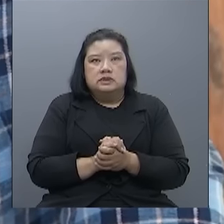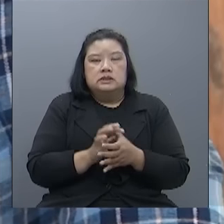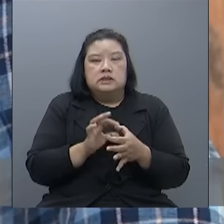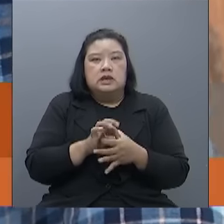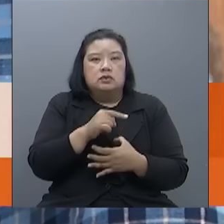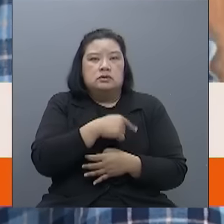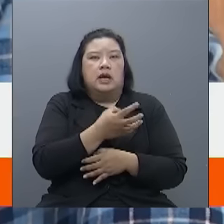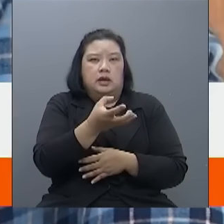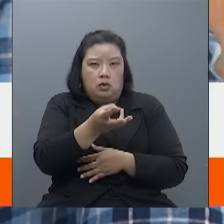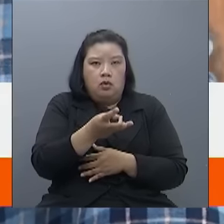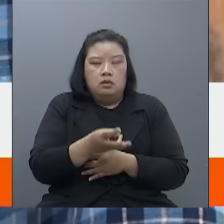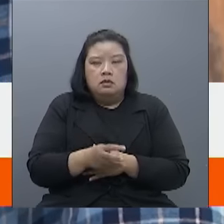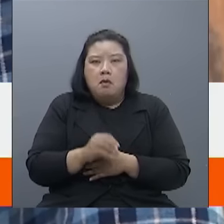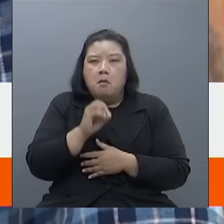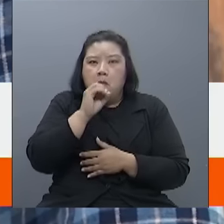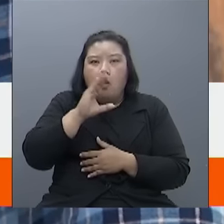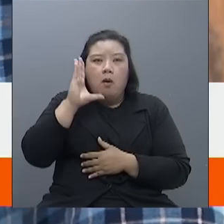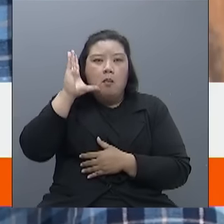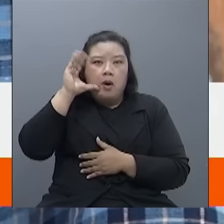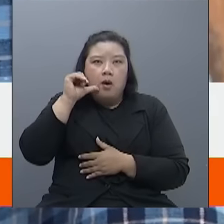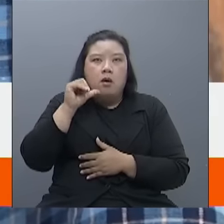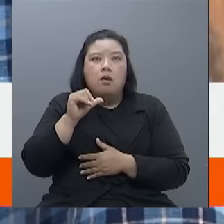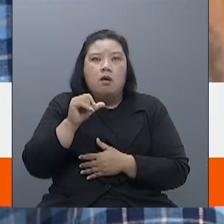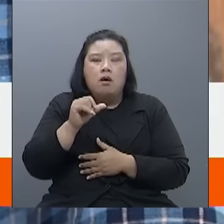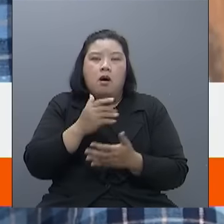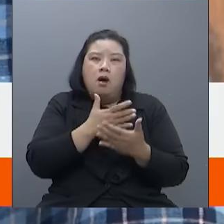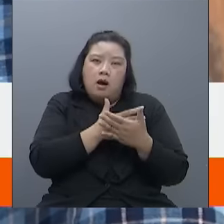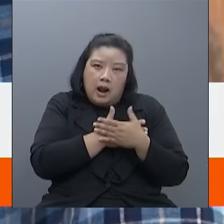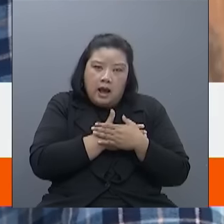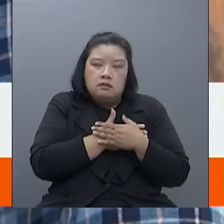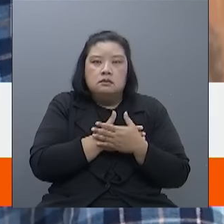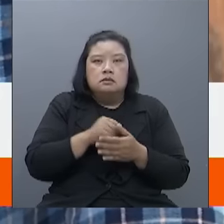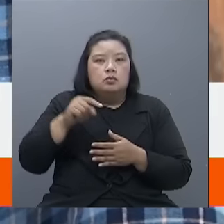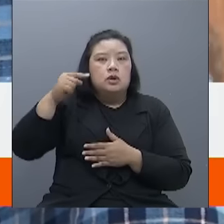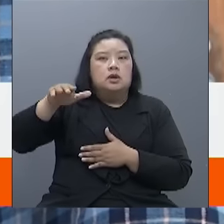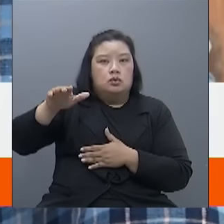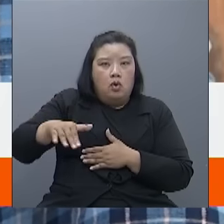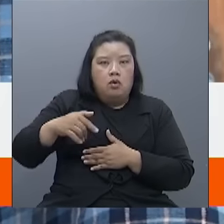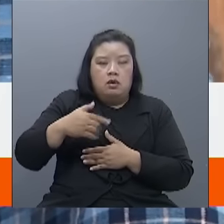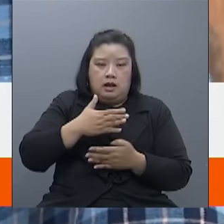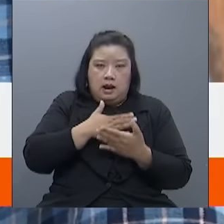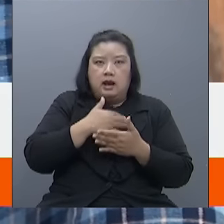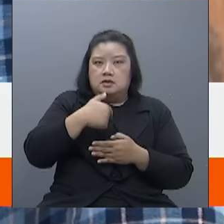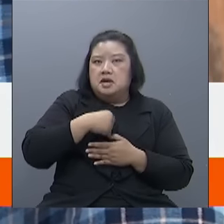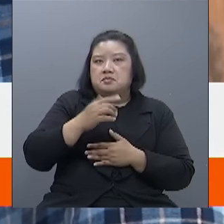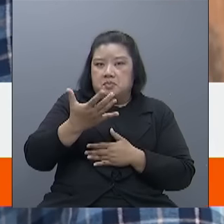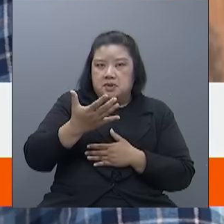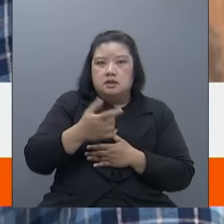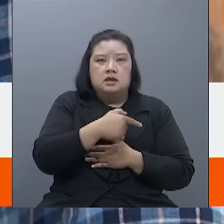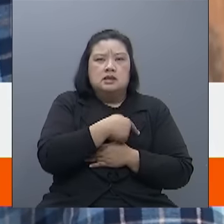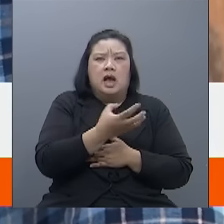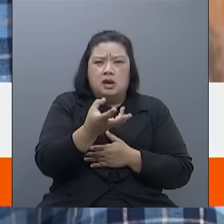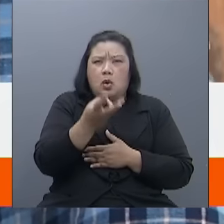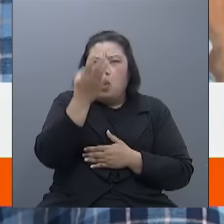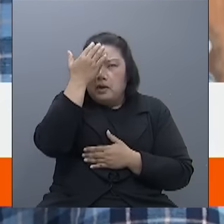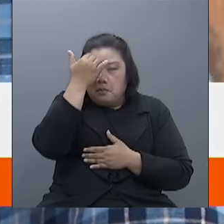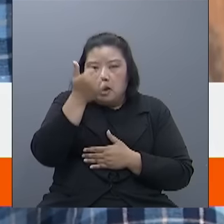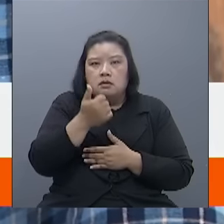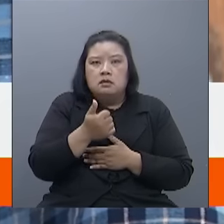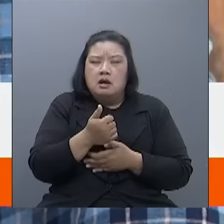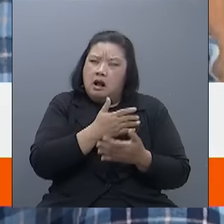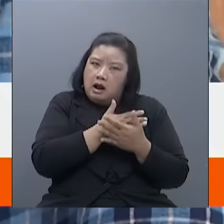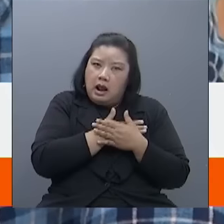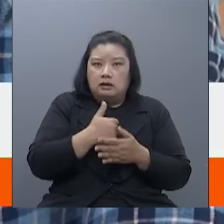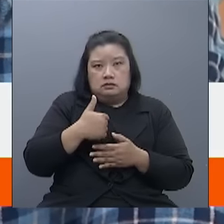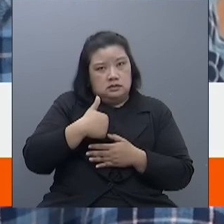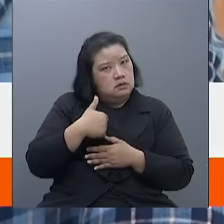าวมากเกินไปลูกสาวที่ตายน้องสาวที่ตายนะเลยน้อยใจน้อยใจว่าไม่เป็นไม่ยุติธรรมสำหรับจะ